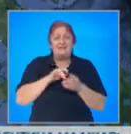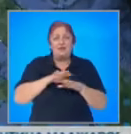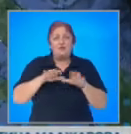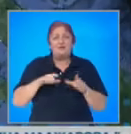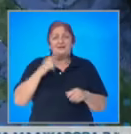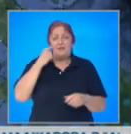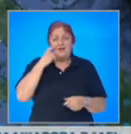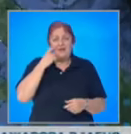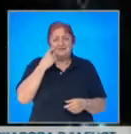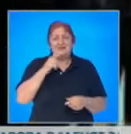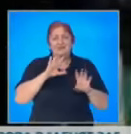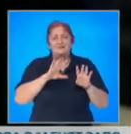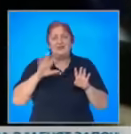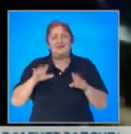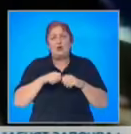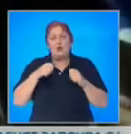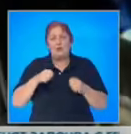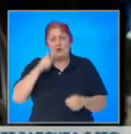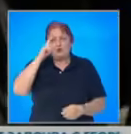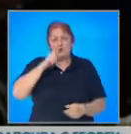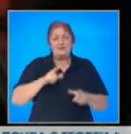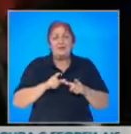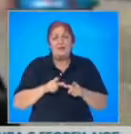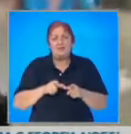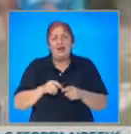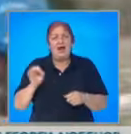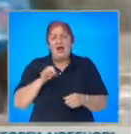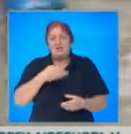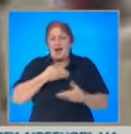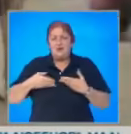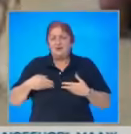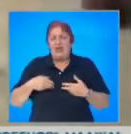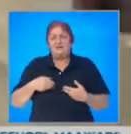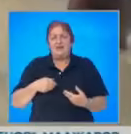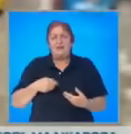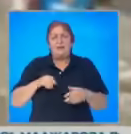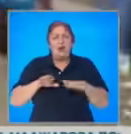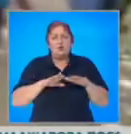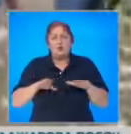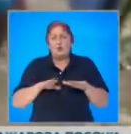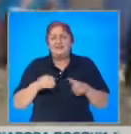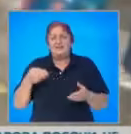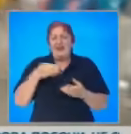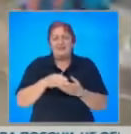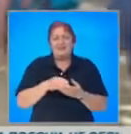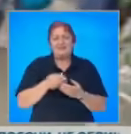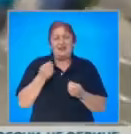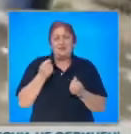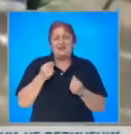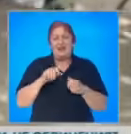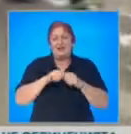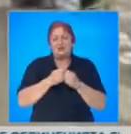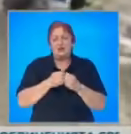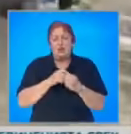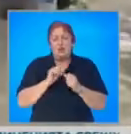е в провинция Батангас на 93 км от столицата Манила. Няма жертви и пострадали. Трусът не е